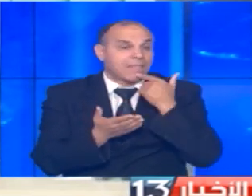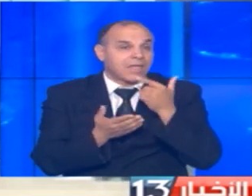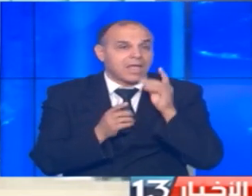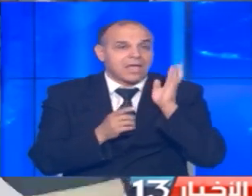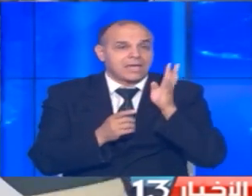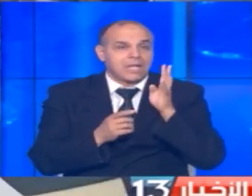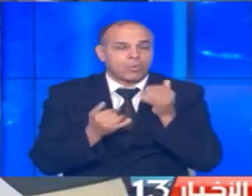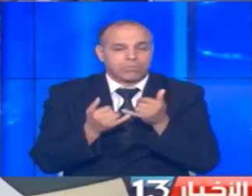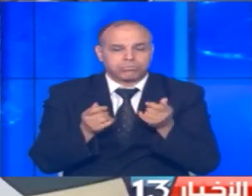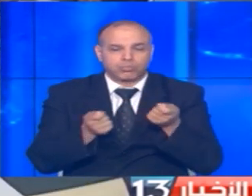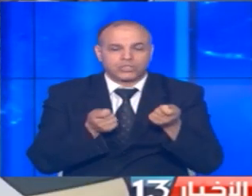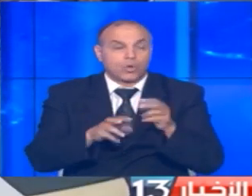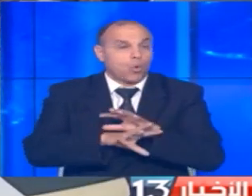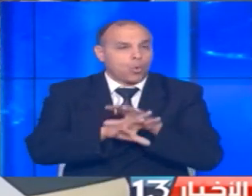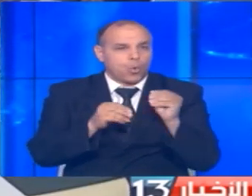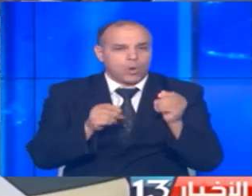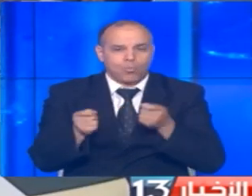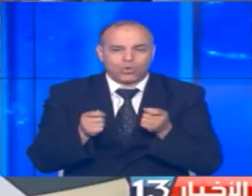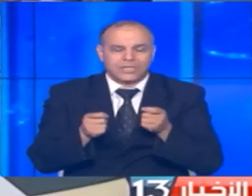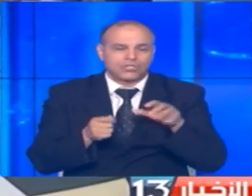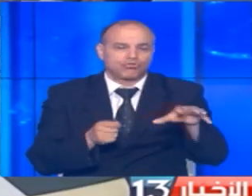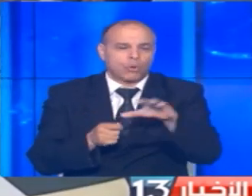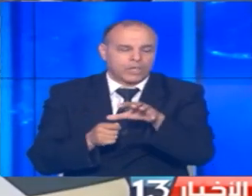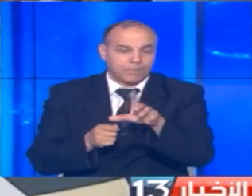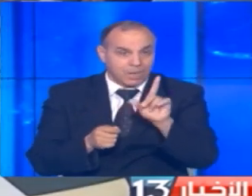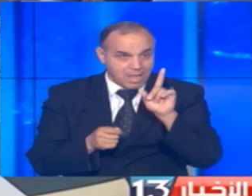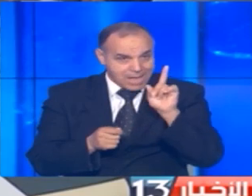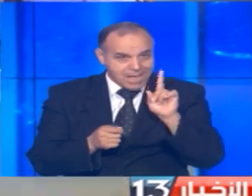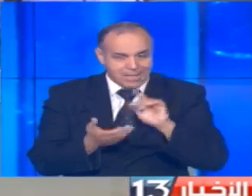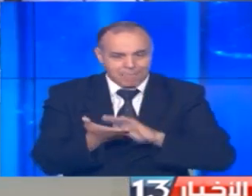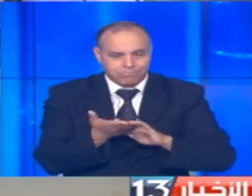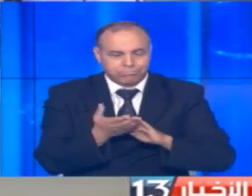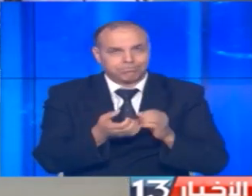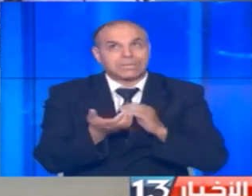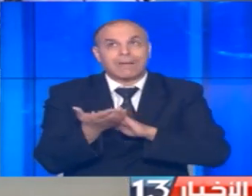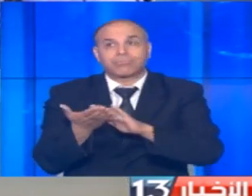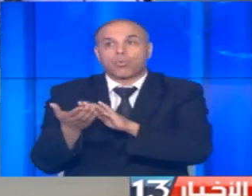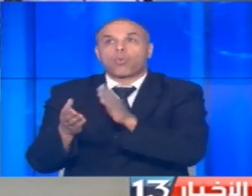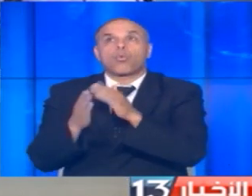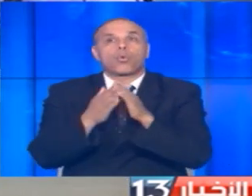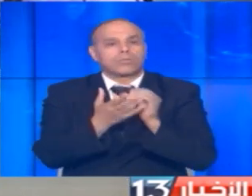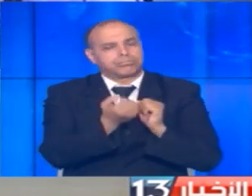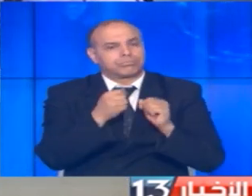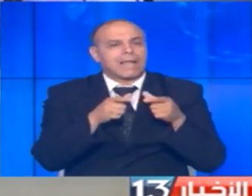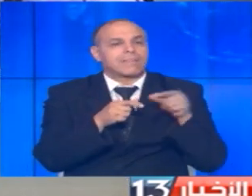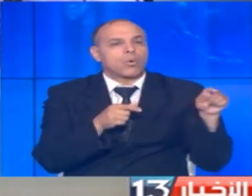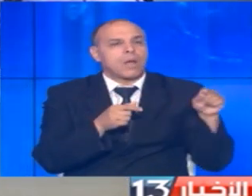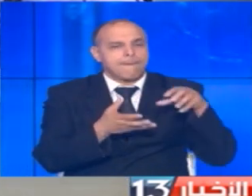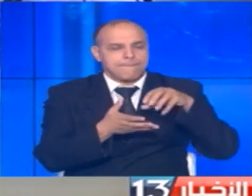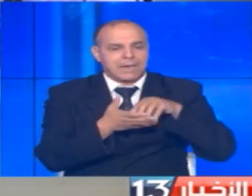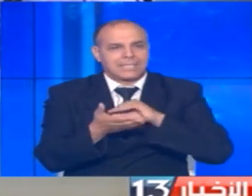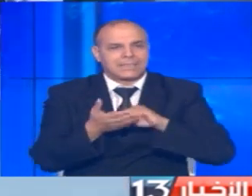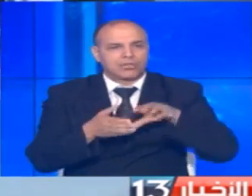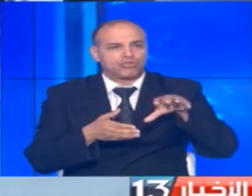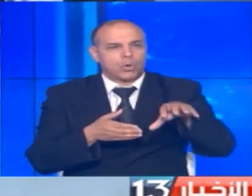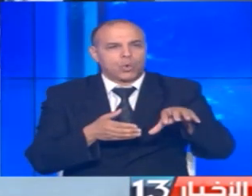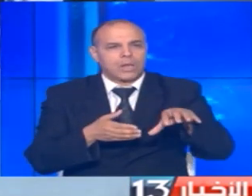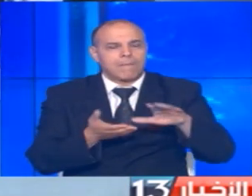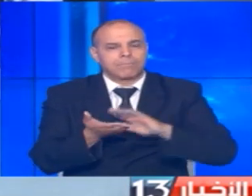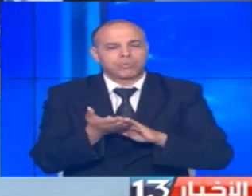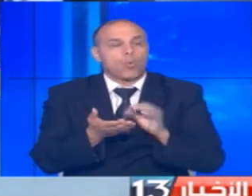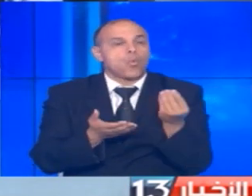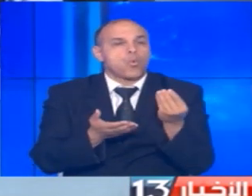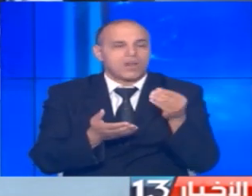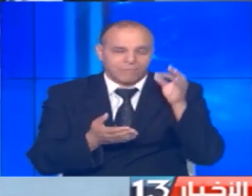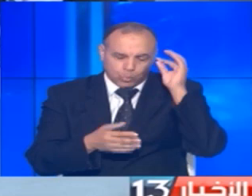ندوة المديرين العامين والمديرين الجهويين للملكية العقارية والتي انتظمت بمقر الإدارة الجهوية للملكية